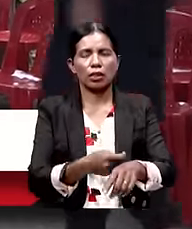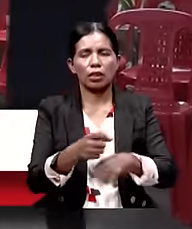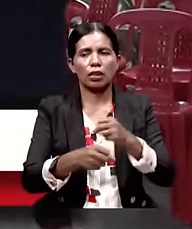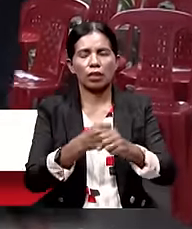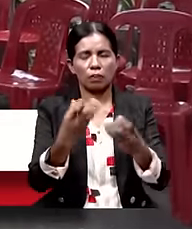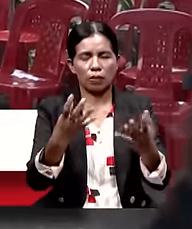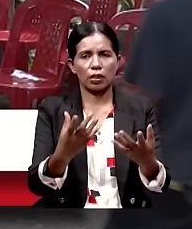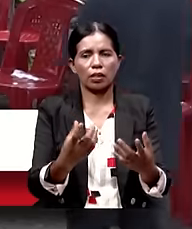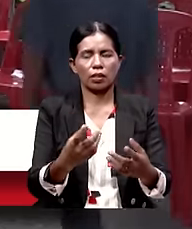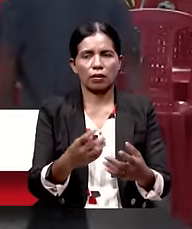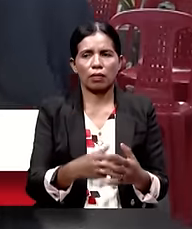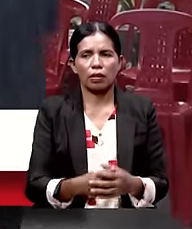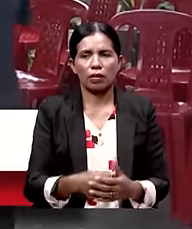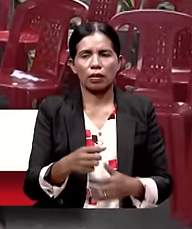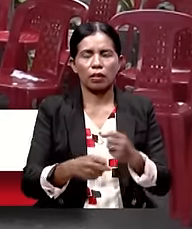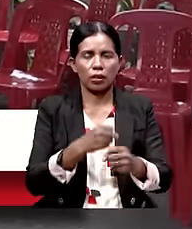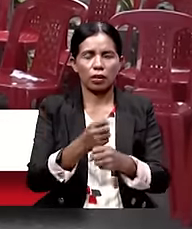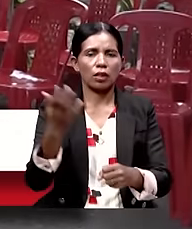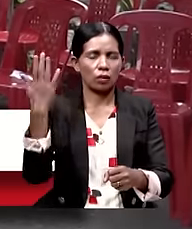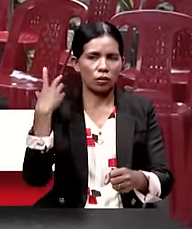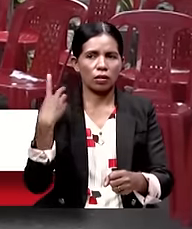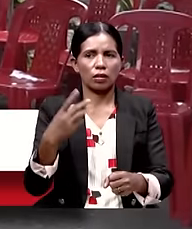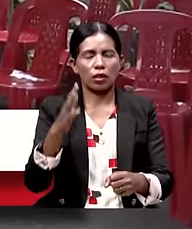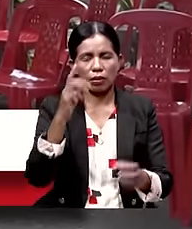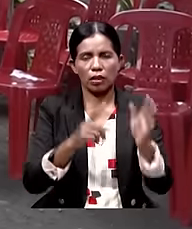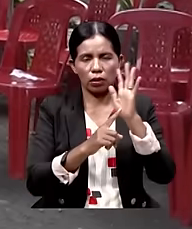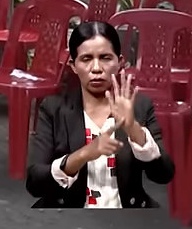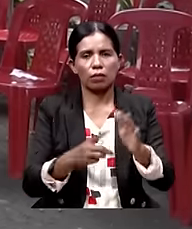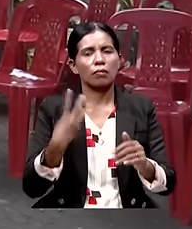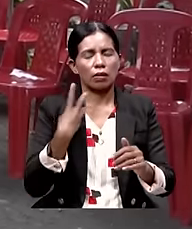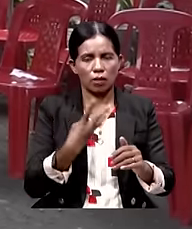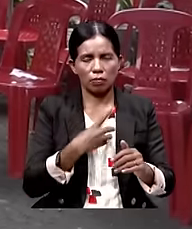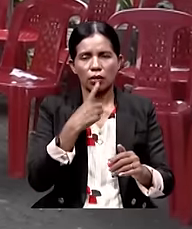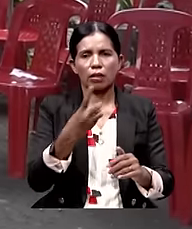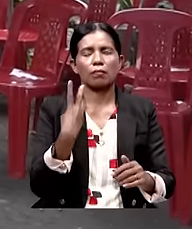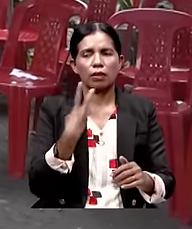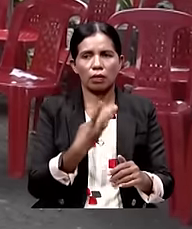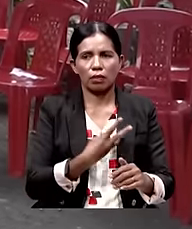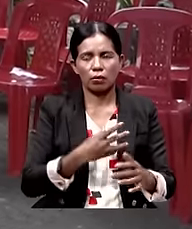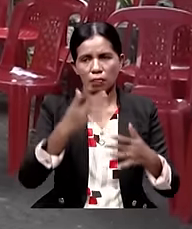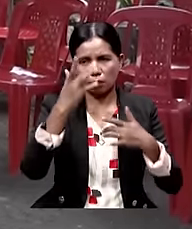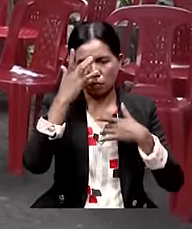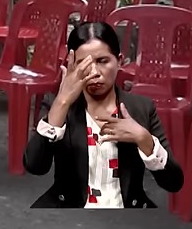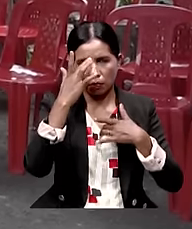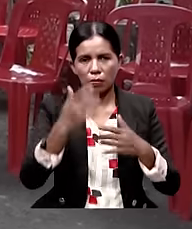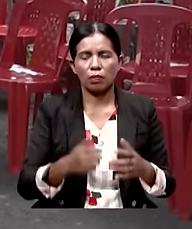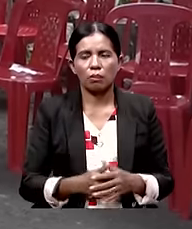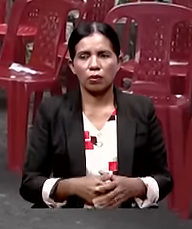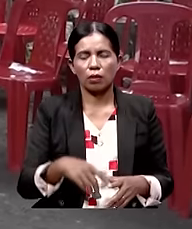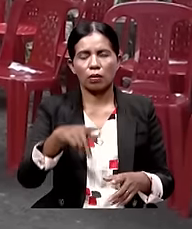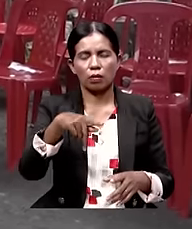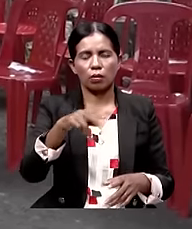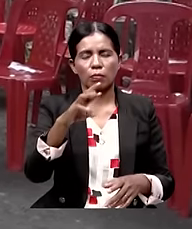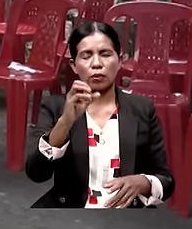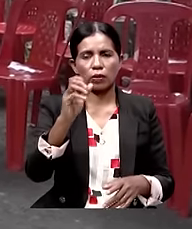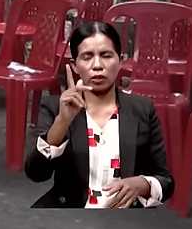Maybe ami ya tinam kotuk ami nye foi hati te Miami no detekta moras prostat.